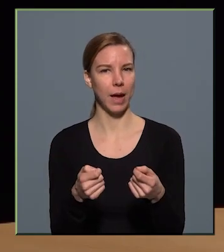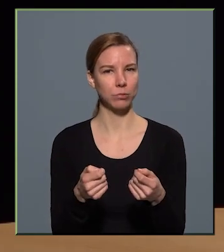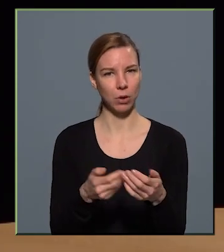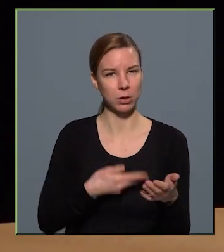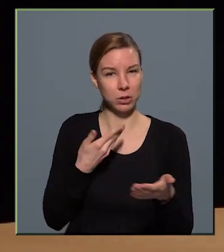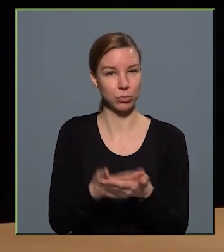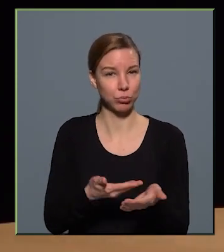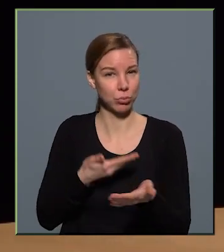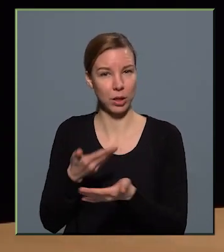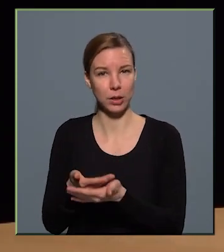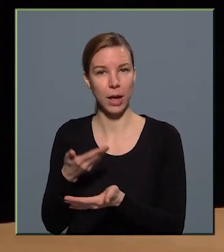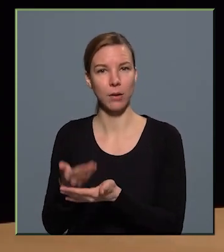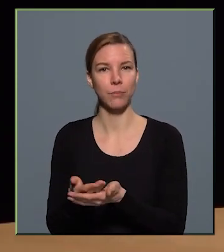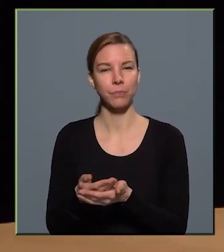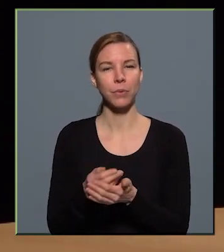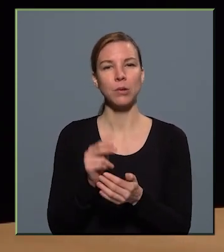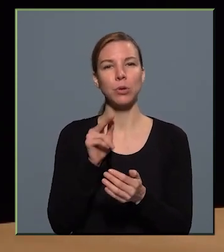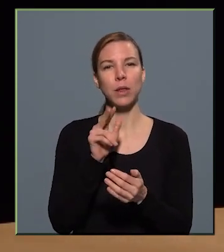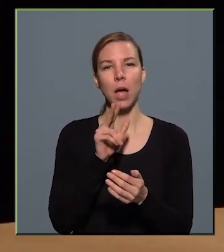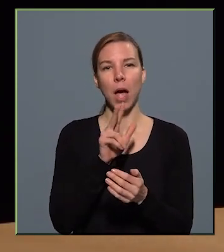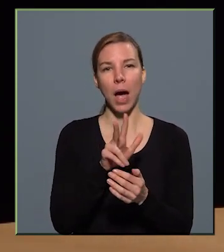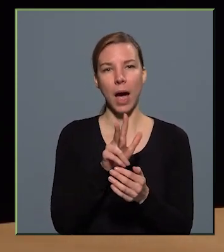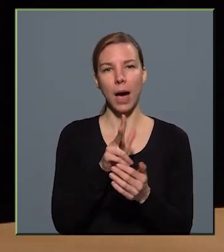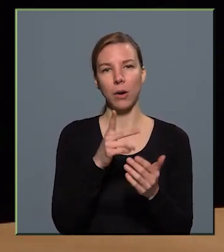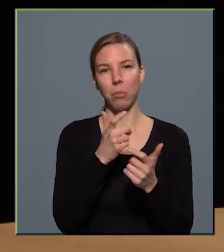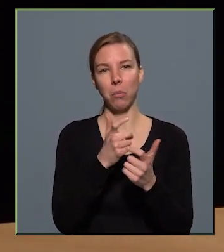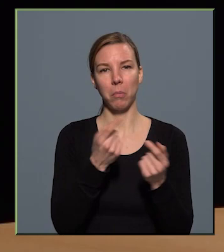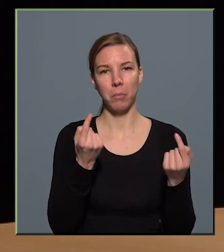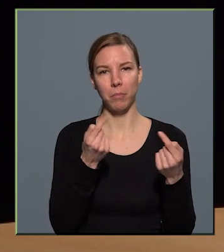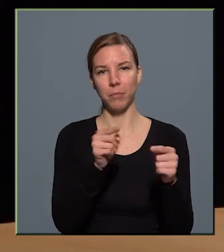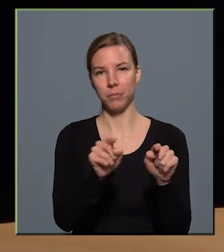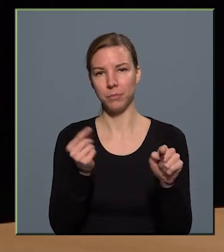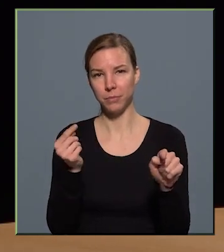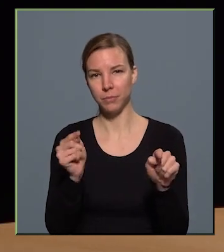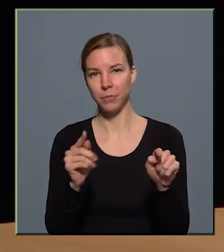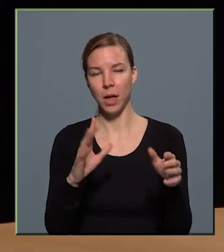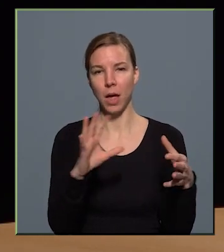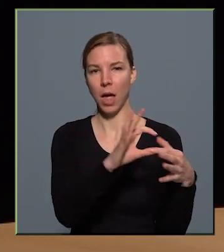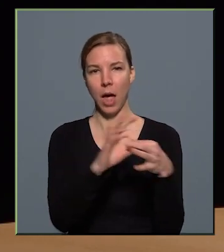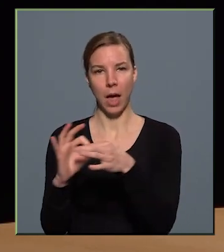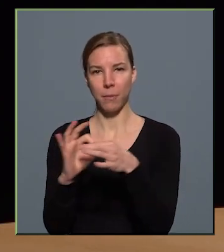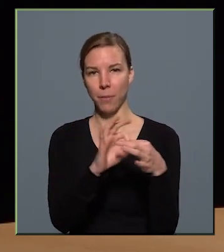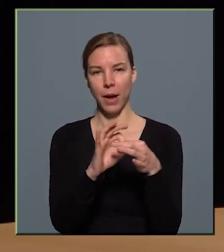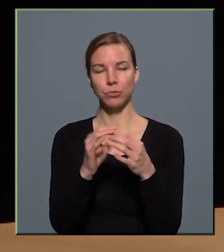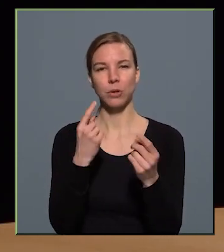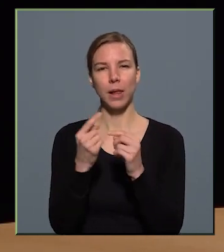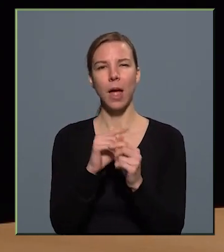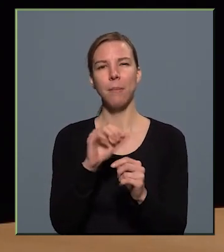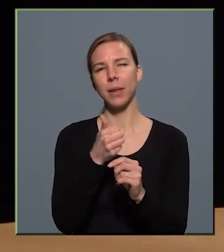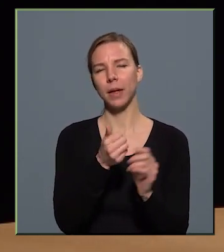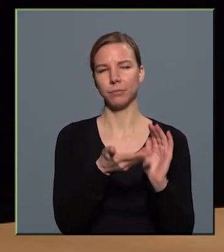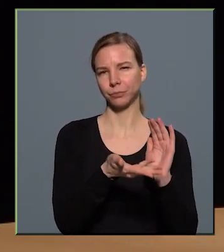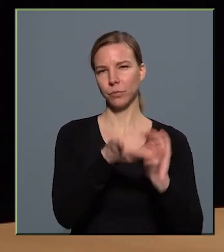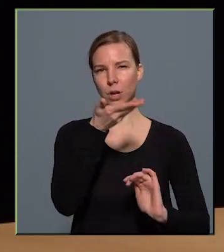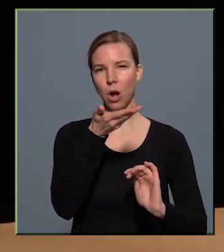kínálni. És ez a három dolog így egyszer csak így elkezdett egymásra találni, mindig éppen valahol volt a hangsúly, ez szerintem mindig egy picit változott,